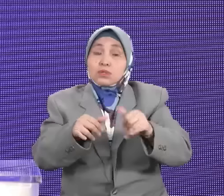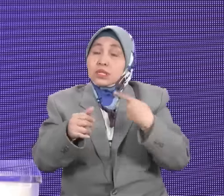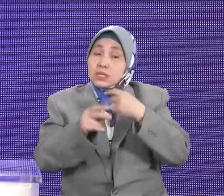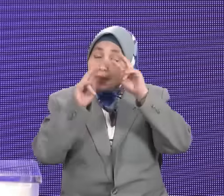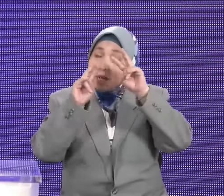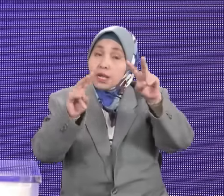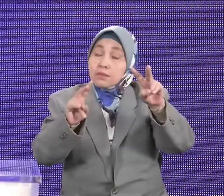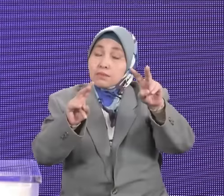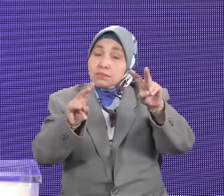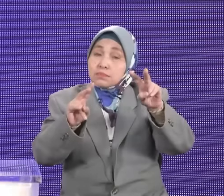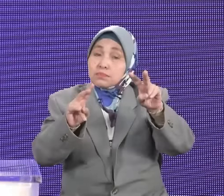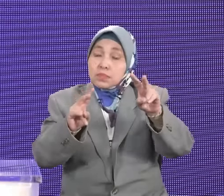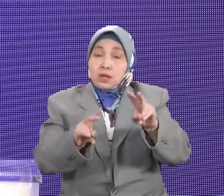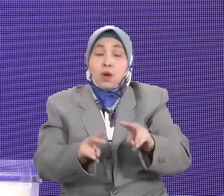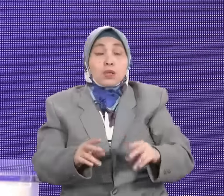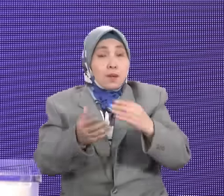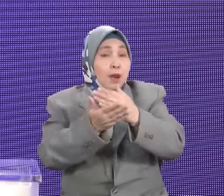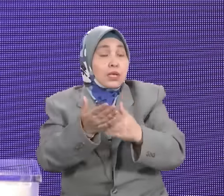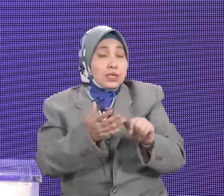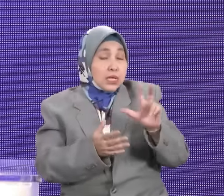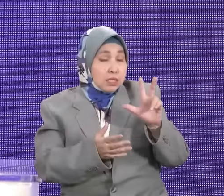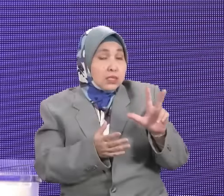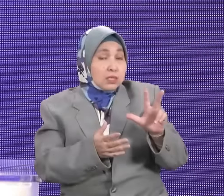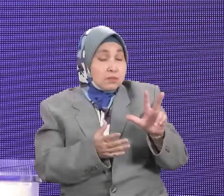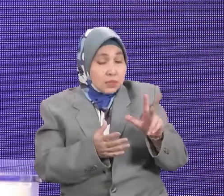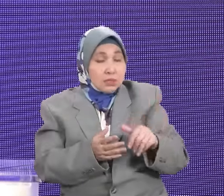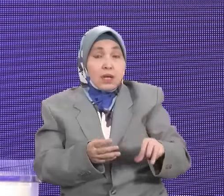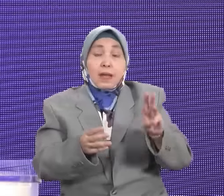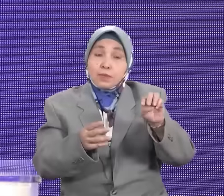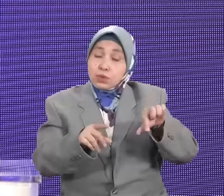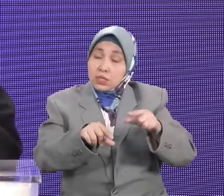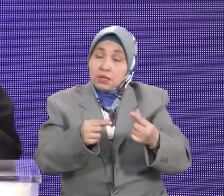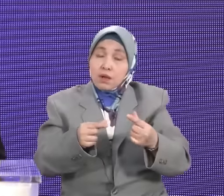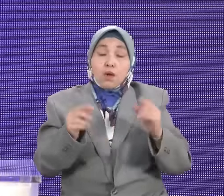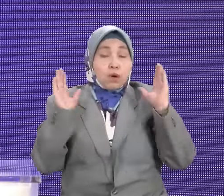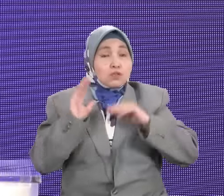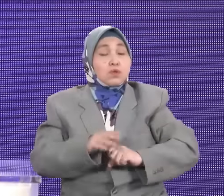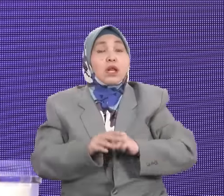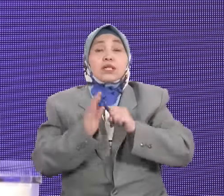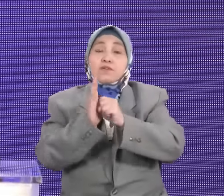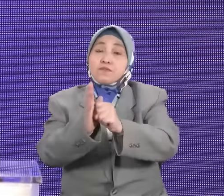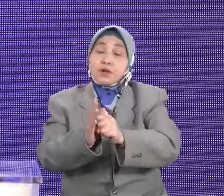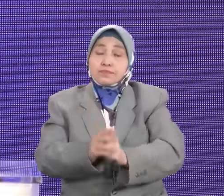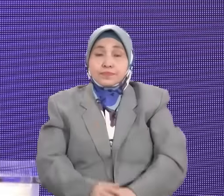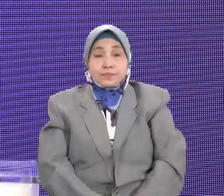melihat kepada blog yang ketiga bagi halaman yang ke-24 dalam ayat Quran time Qur'an salat